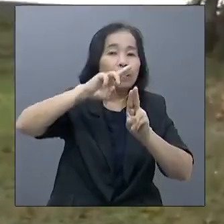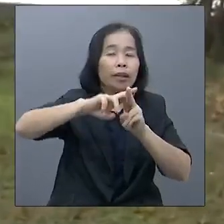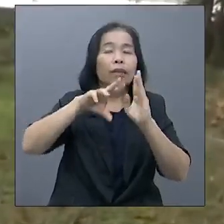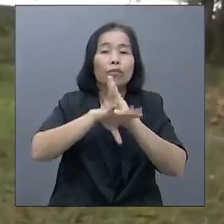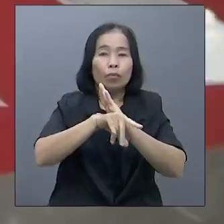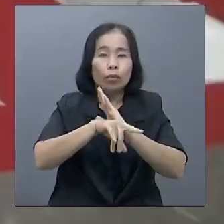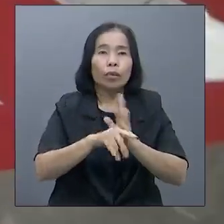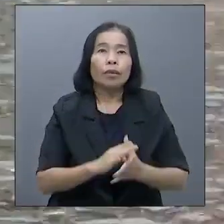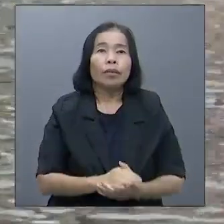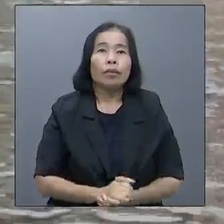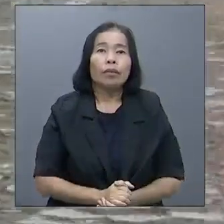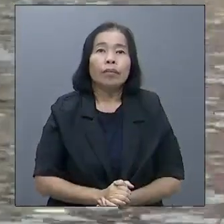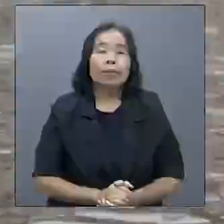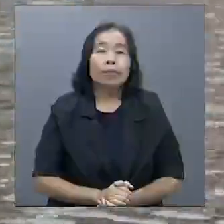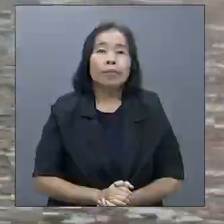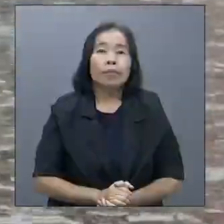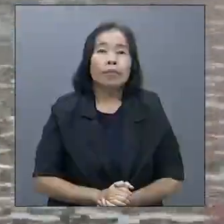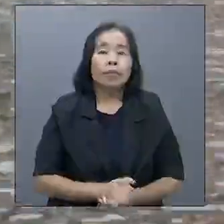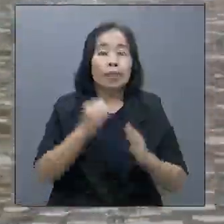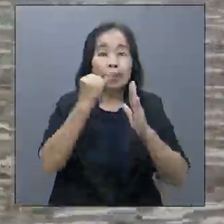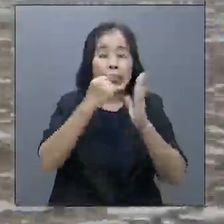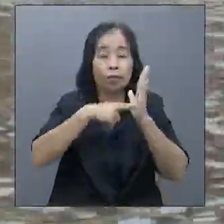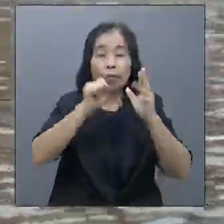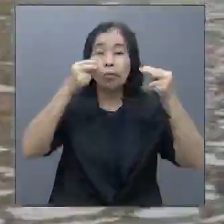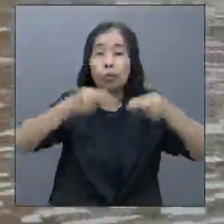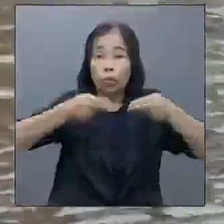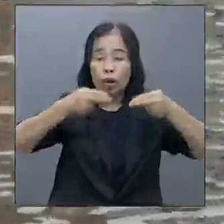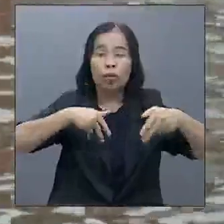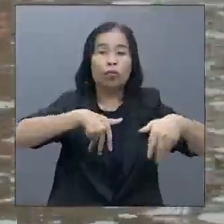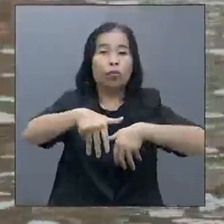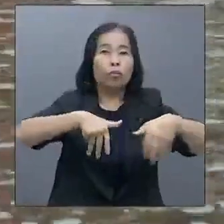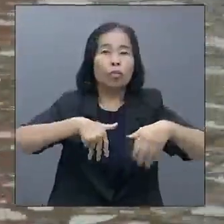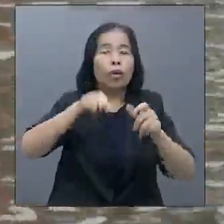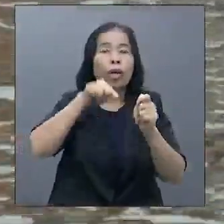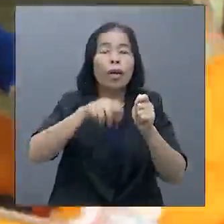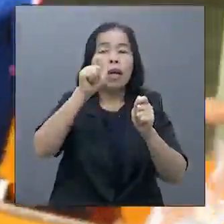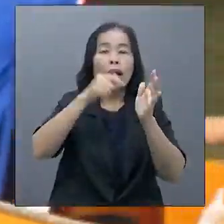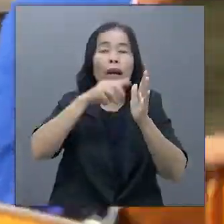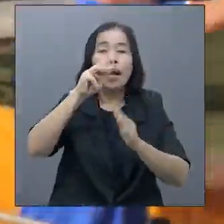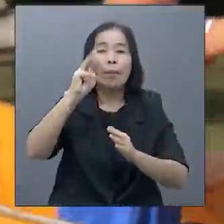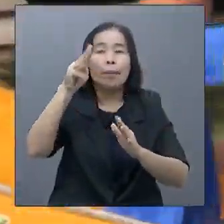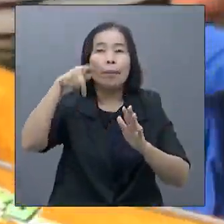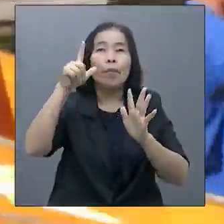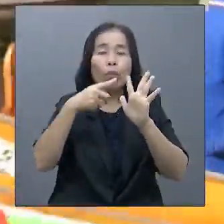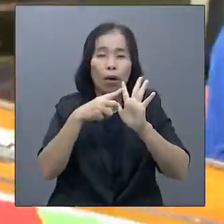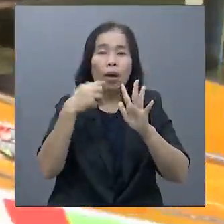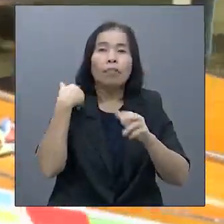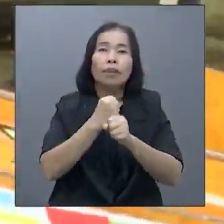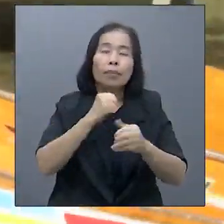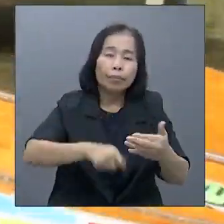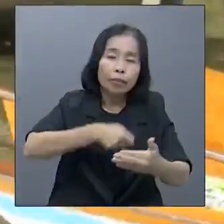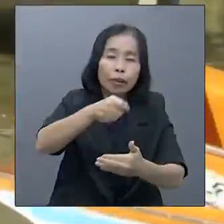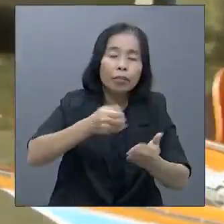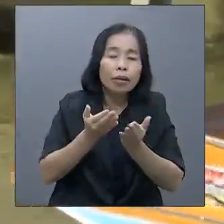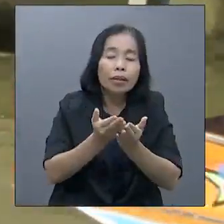ด้วยค่ะขณะที่จังหวัดสมุทรสงครามชาวชุมชนตลาดน้ำอัพวาและนักท่องเที่ยวร่วมกันตักบาตพระสงฆ์ทาง